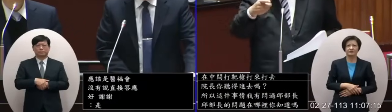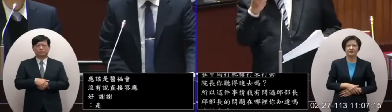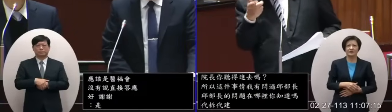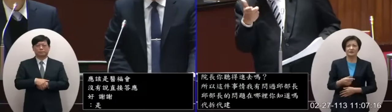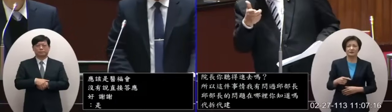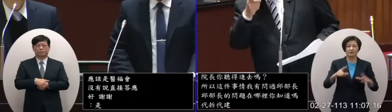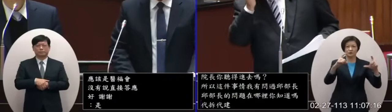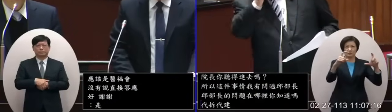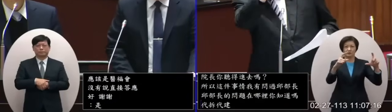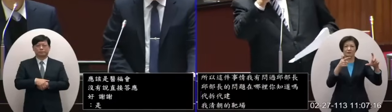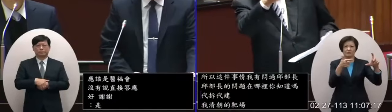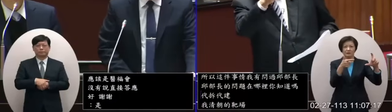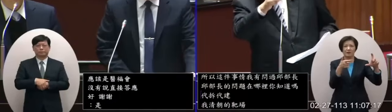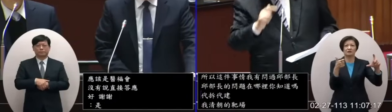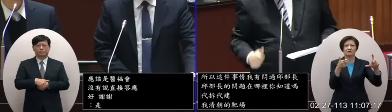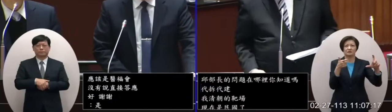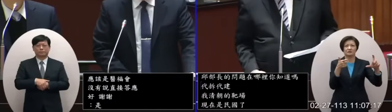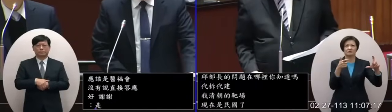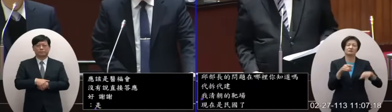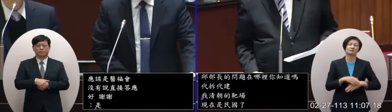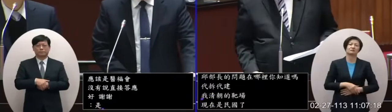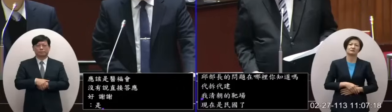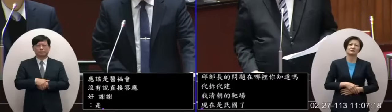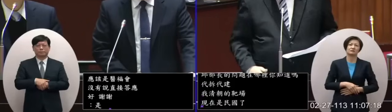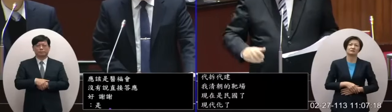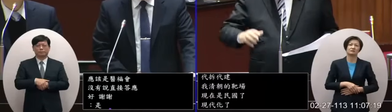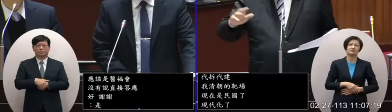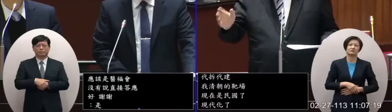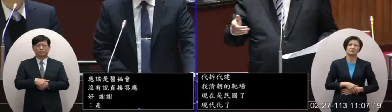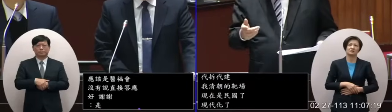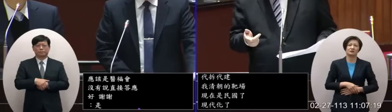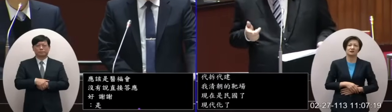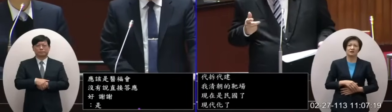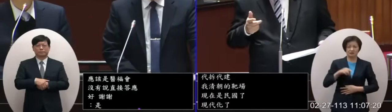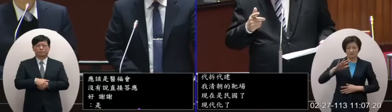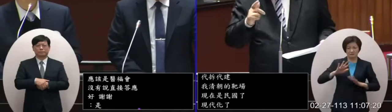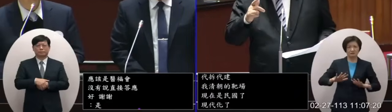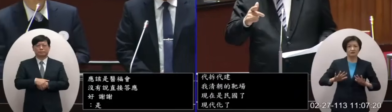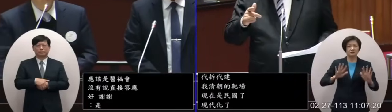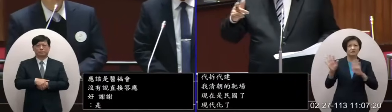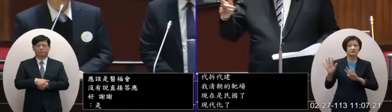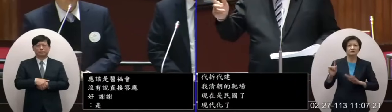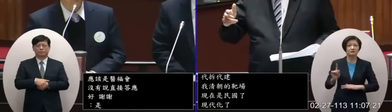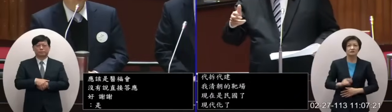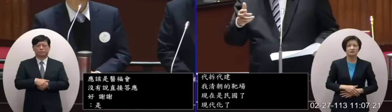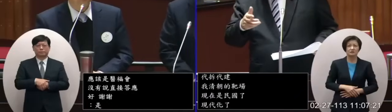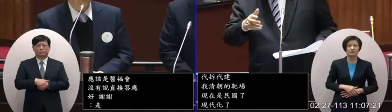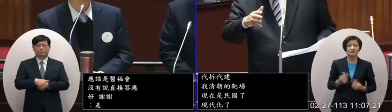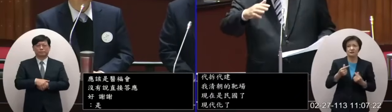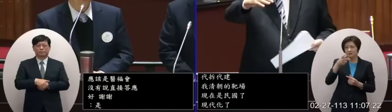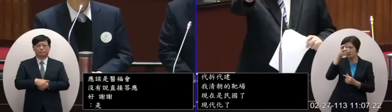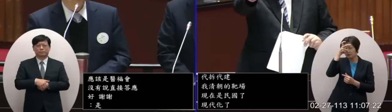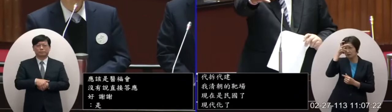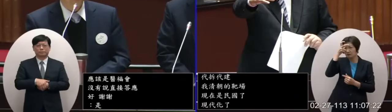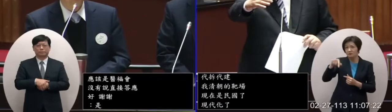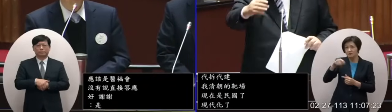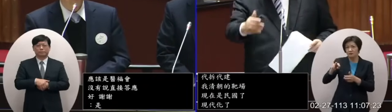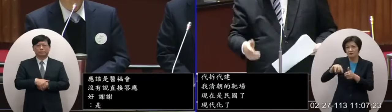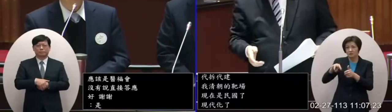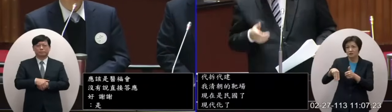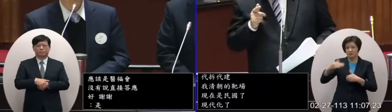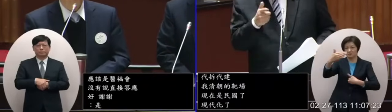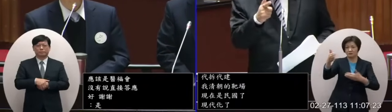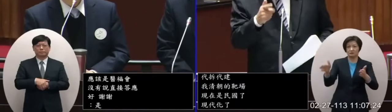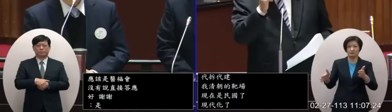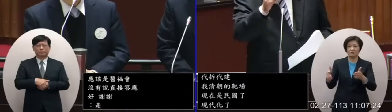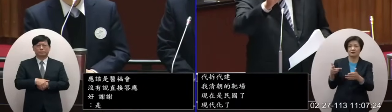啊？就从那啪打过去，是这样打靶的，不是像现在那个警察，你看在室内都可以